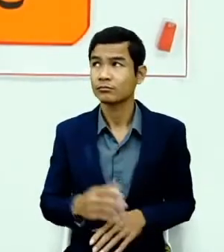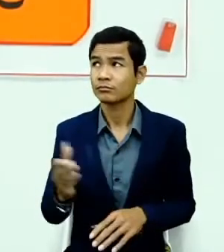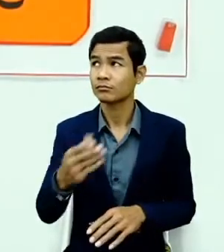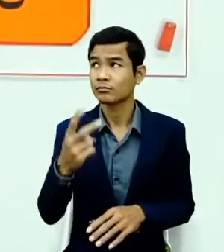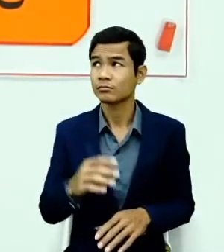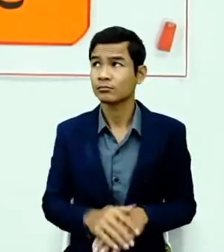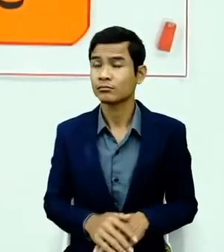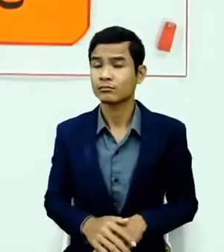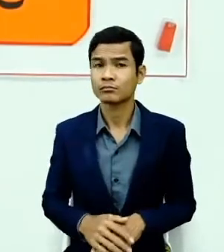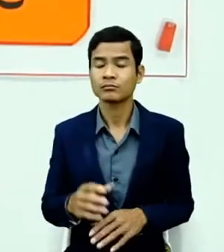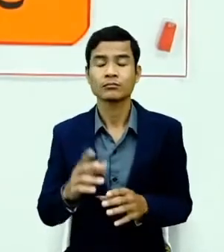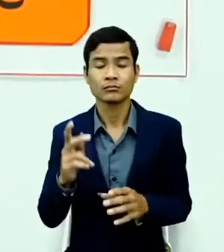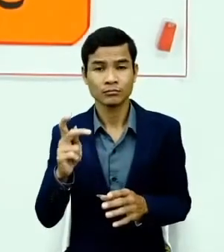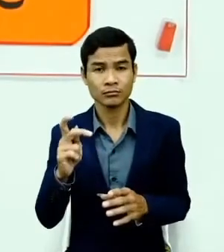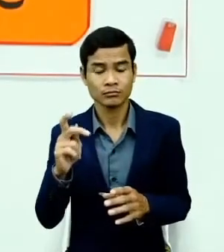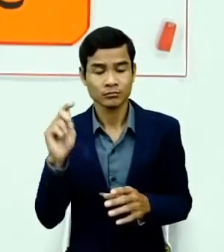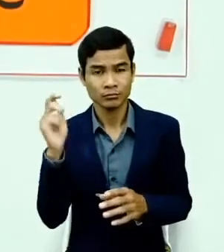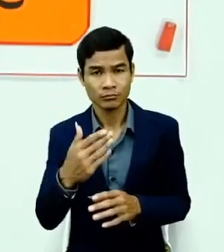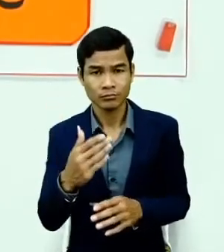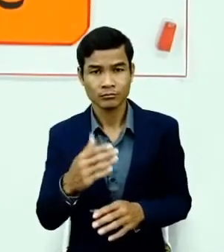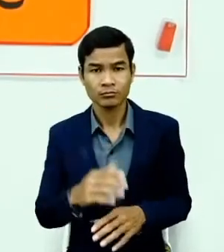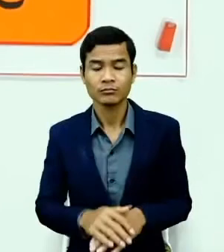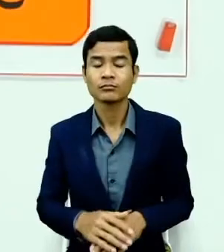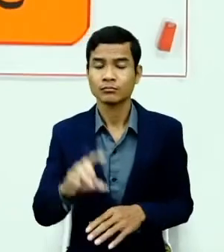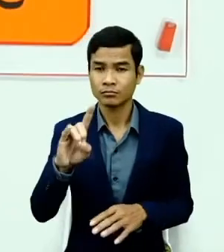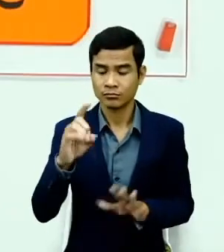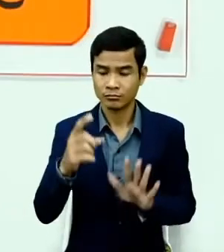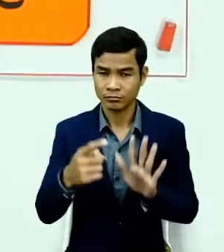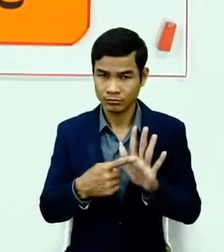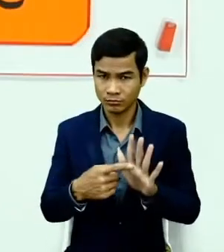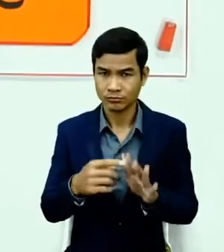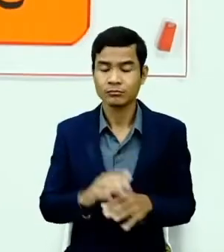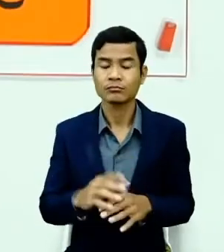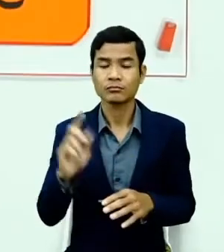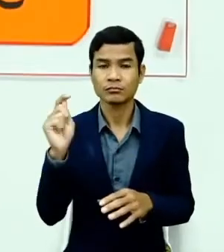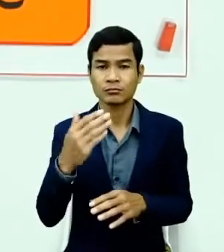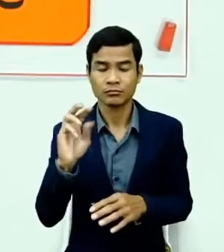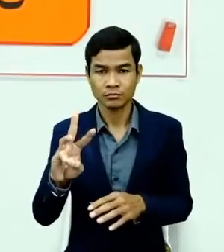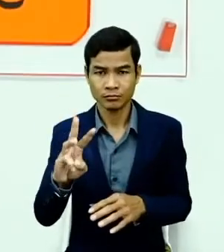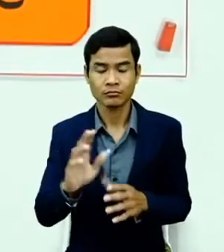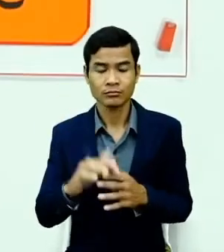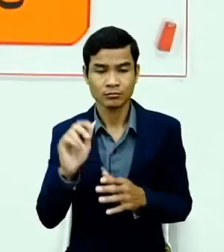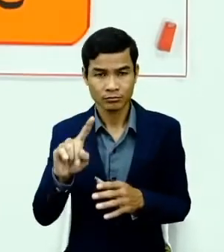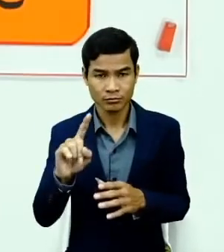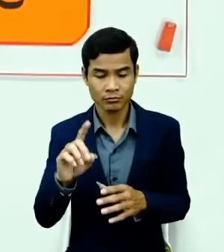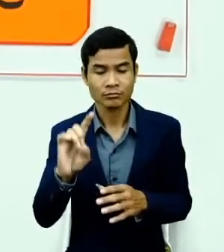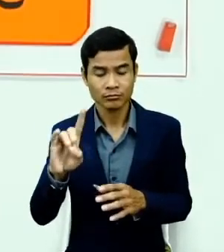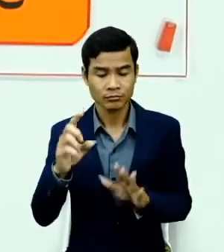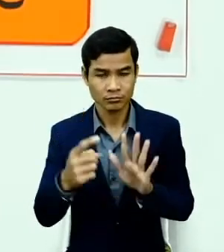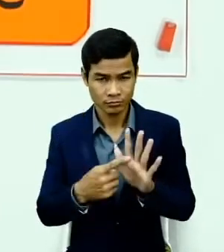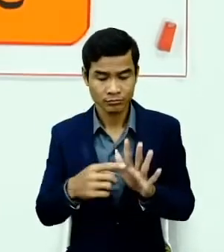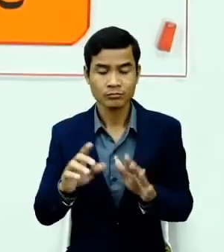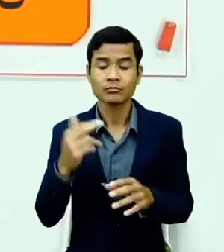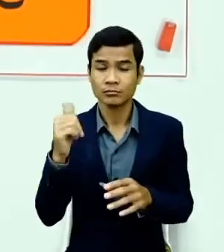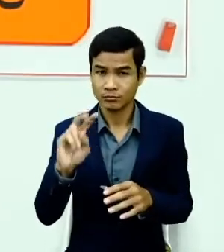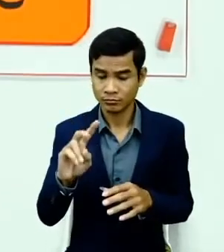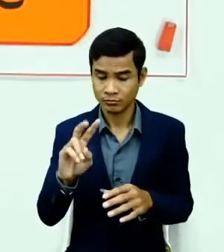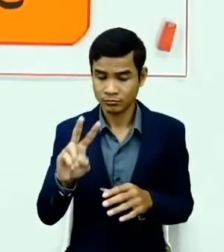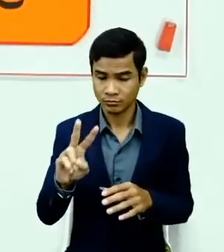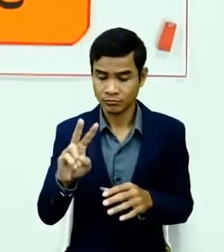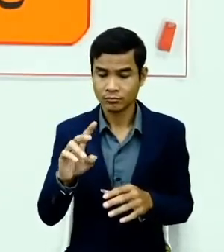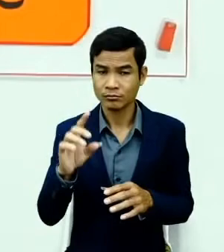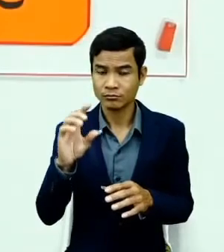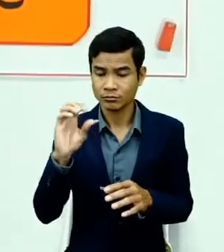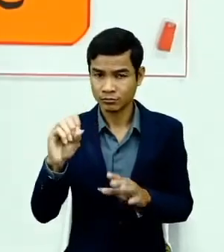នេះគឺរូបមើចារូបទី3ទី1នេះគឺរូបមើរូបទី2នេះលើរូបទី